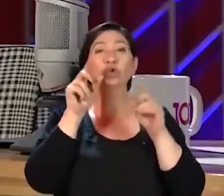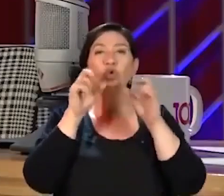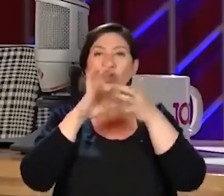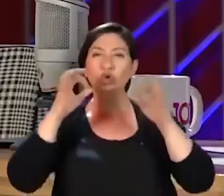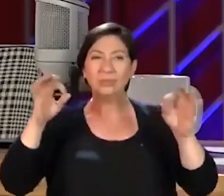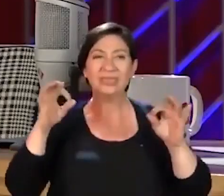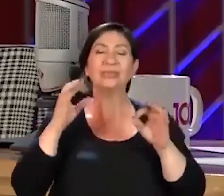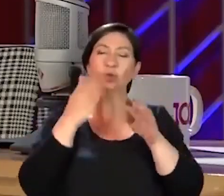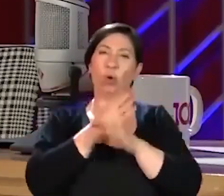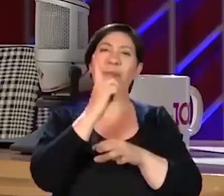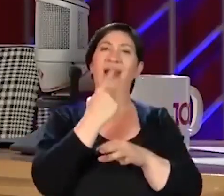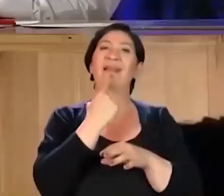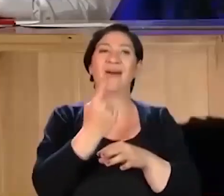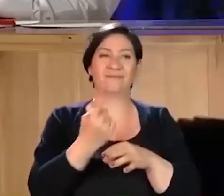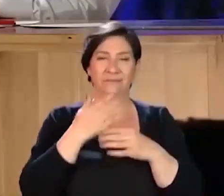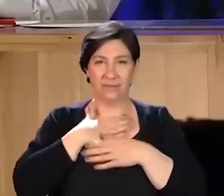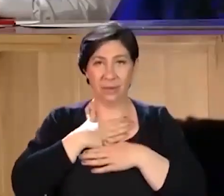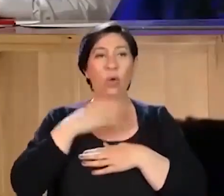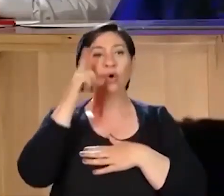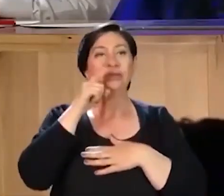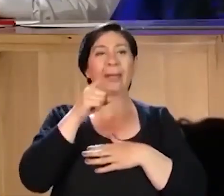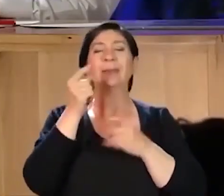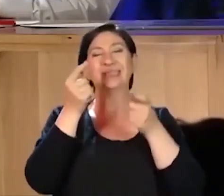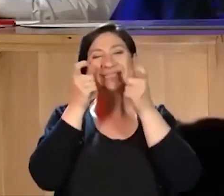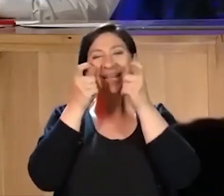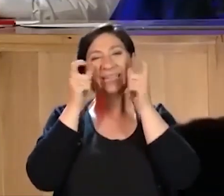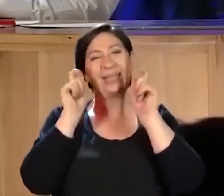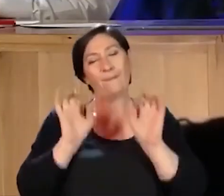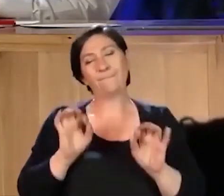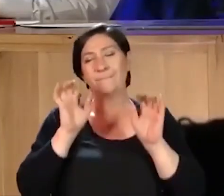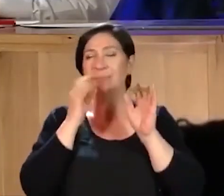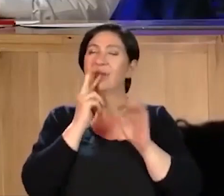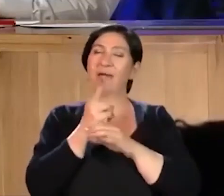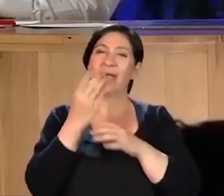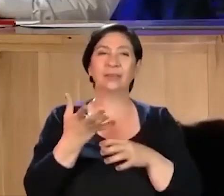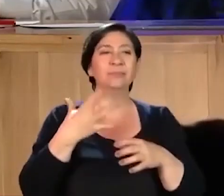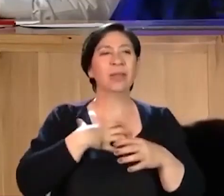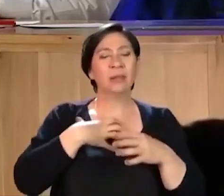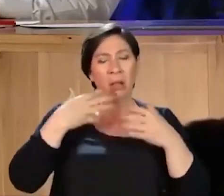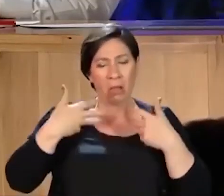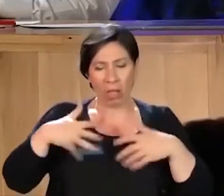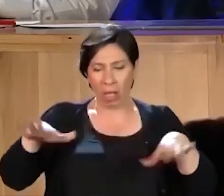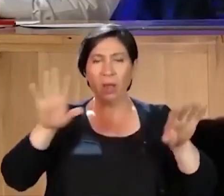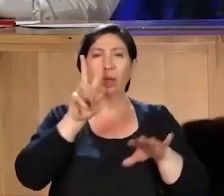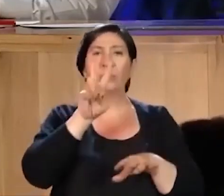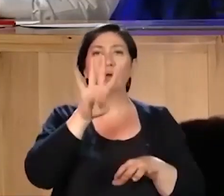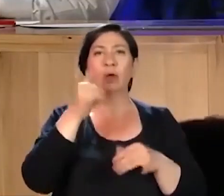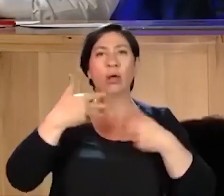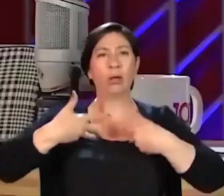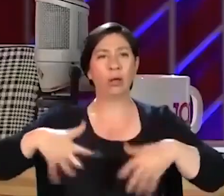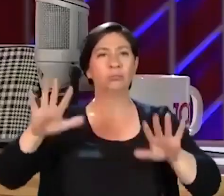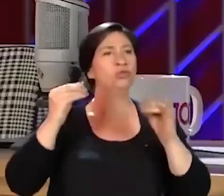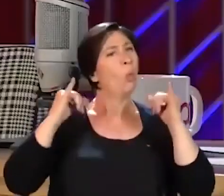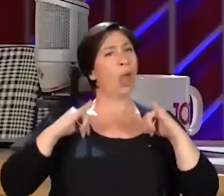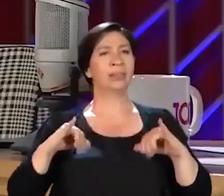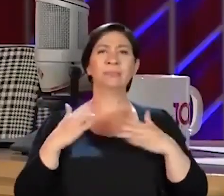cümlesini... Çok doğru bir laf. Doğru buluyorum ben de. O yüzden biraz dikkat etmeye karar vermiştim. Böyle kendinden aktı gitti. 24 kilo verdim. Şu anda